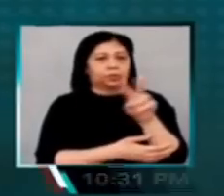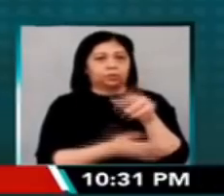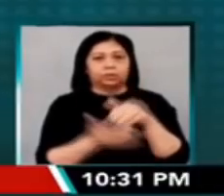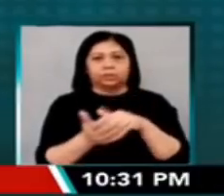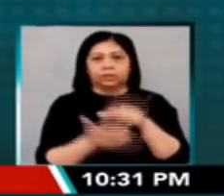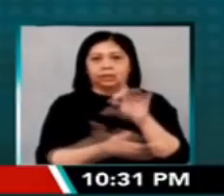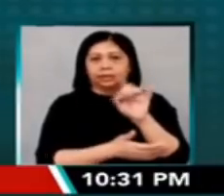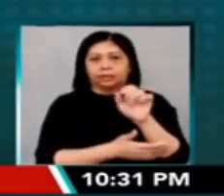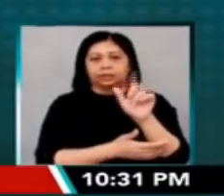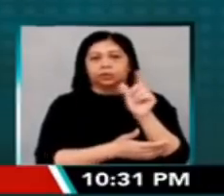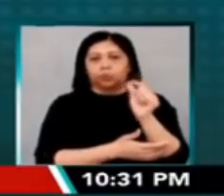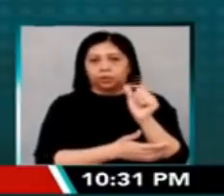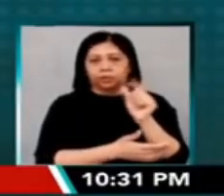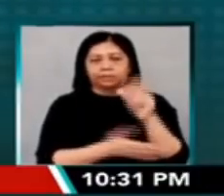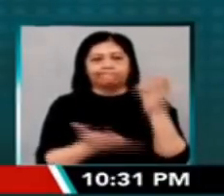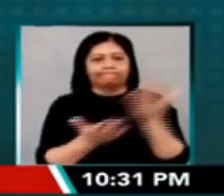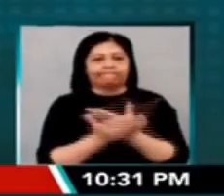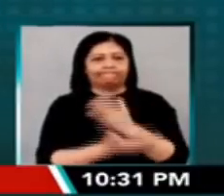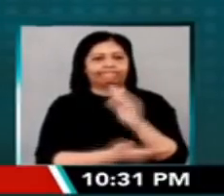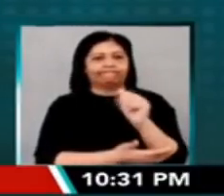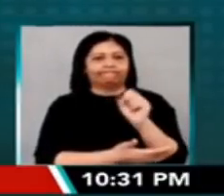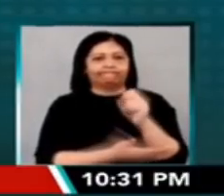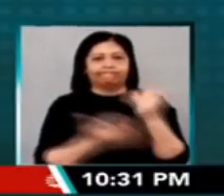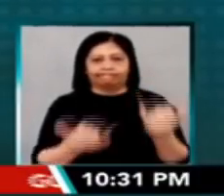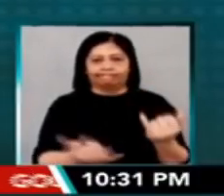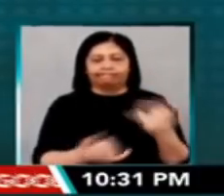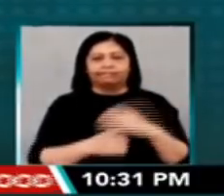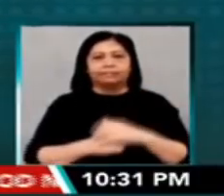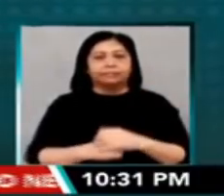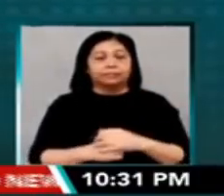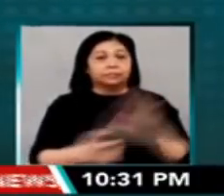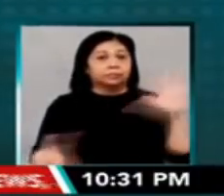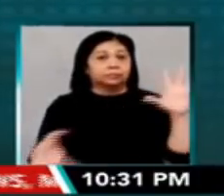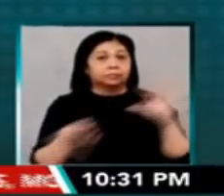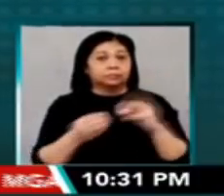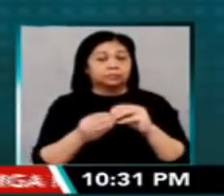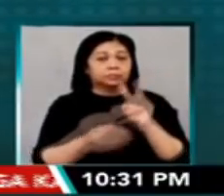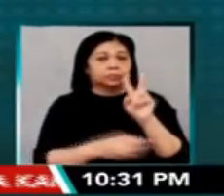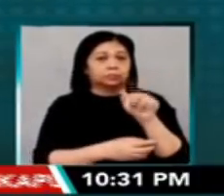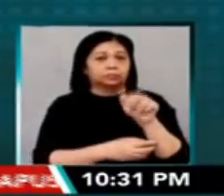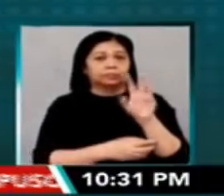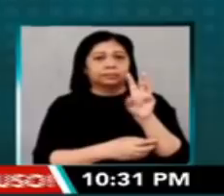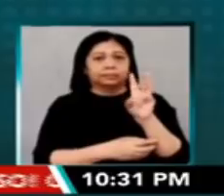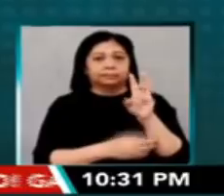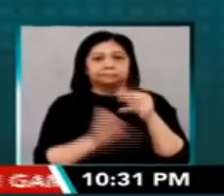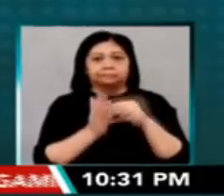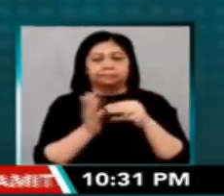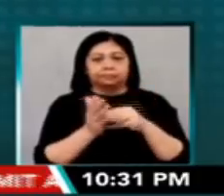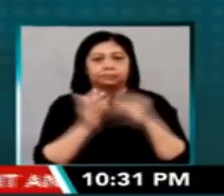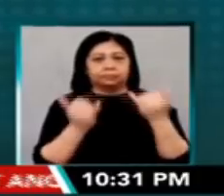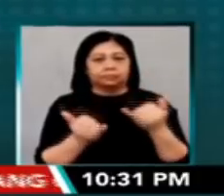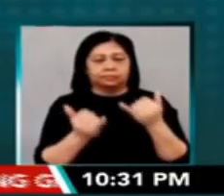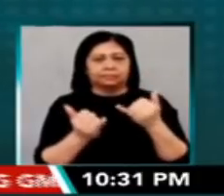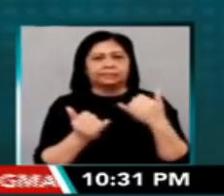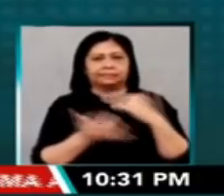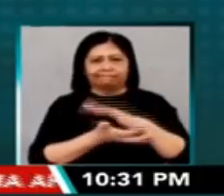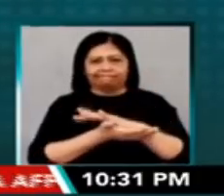22,820 ang mga bagong kaso ngayong araw. Sa kabuuan, 2.16 million na ang nagka-COVID sa